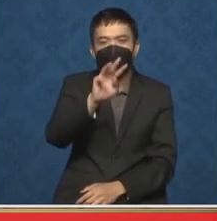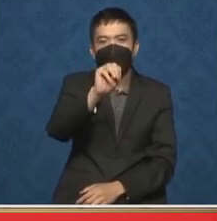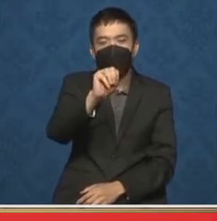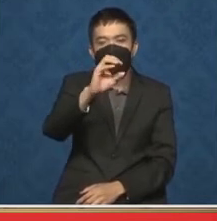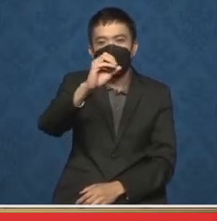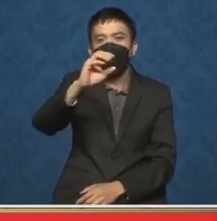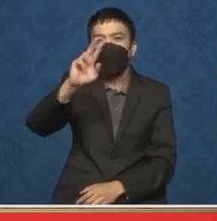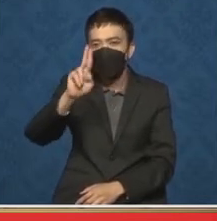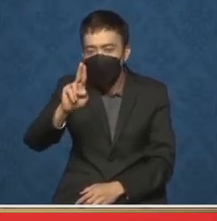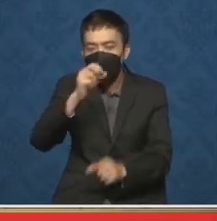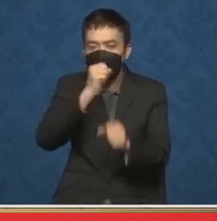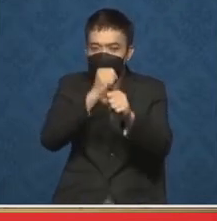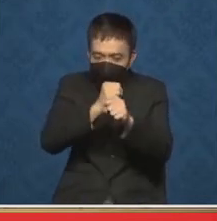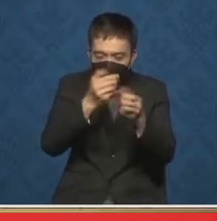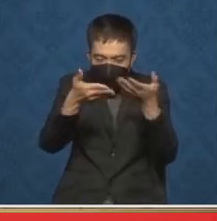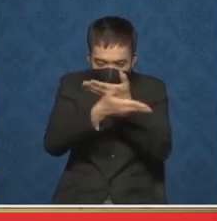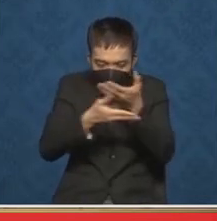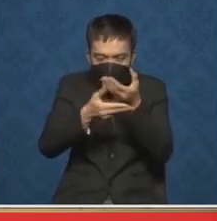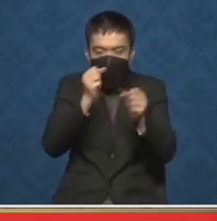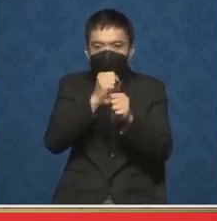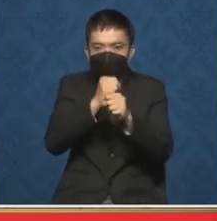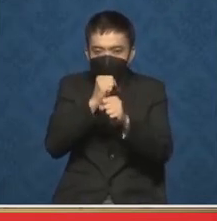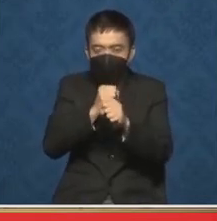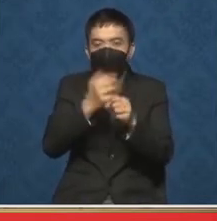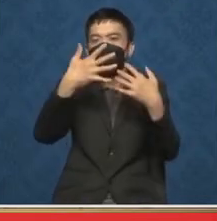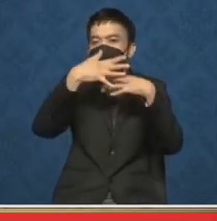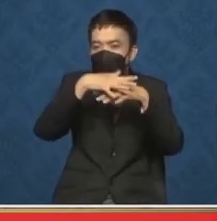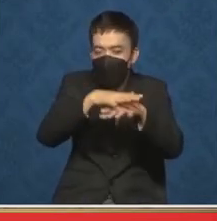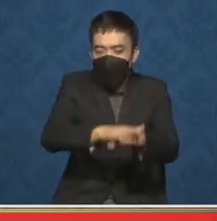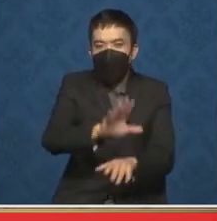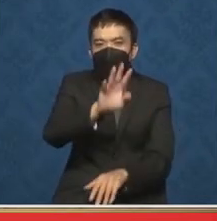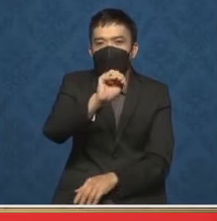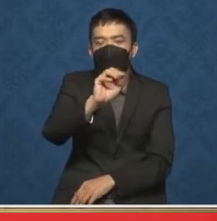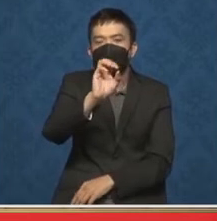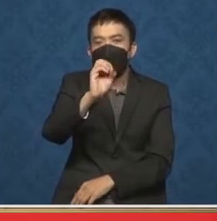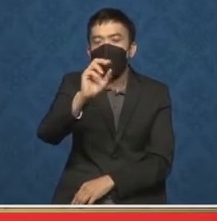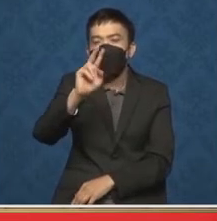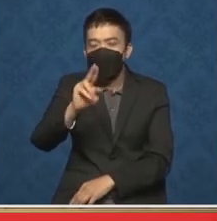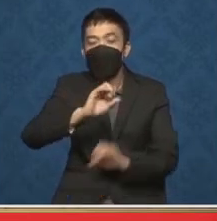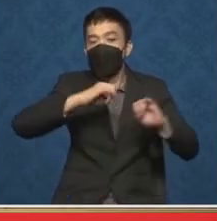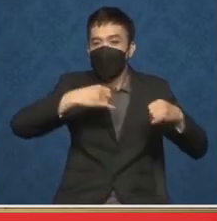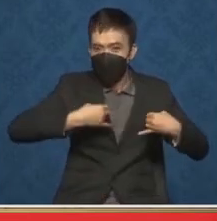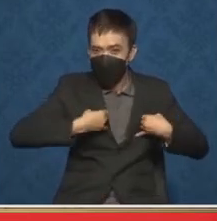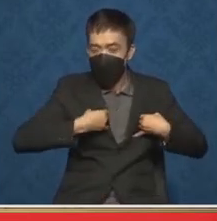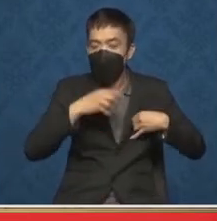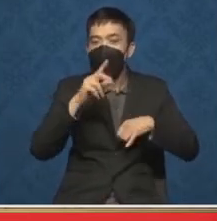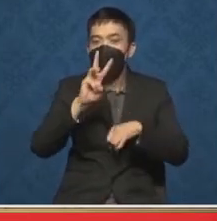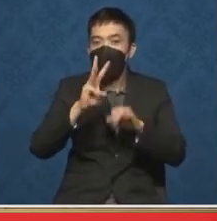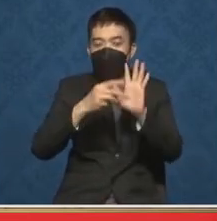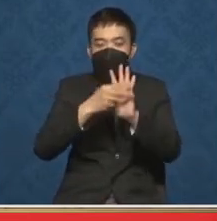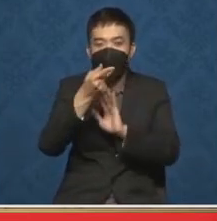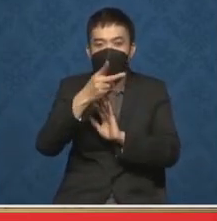การรับรู้หรอทำ MOU ร่วมด้วยเจ้ของวัคซีนซึ่หมายถบิษฐ์ผู้พิวัคซนั้นๆ